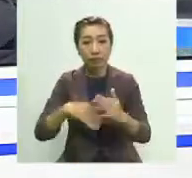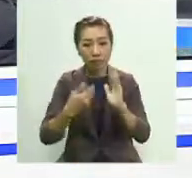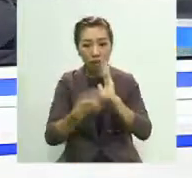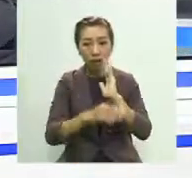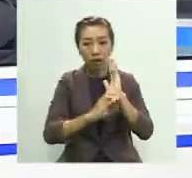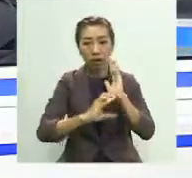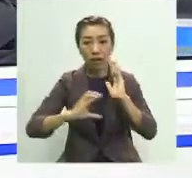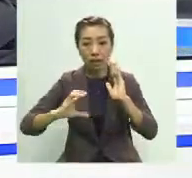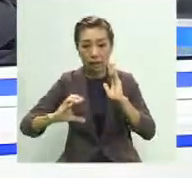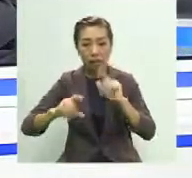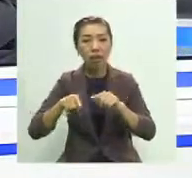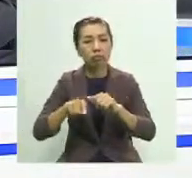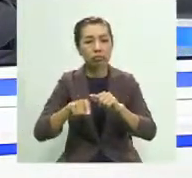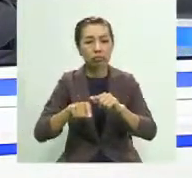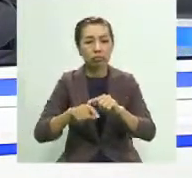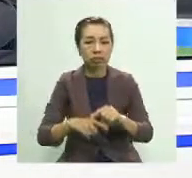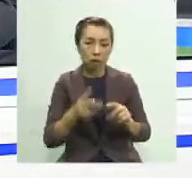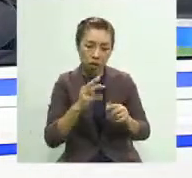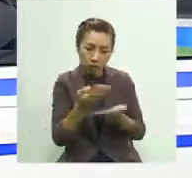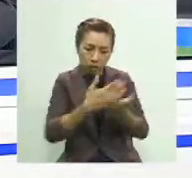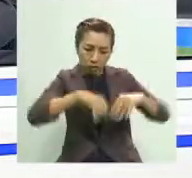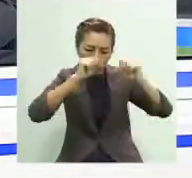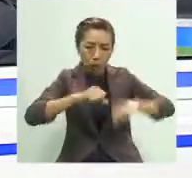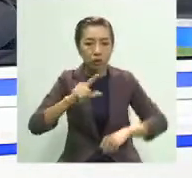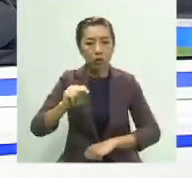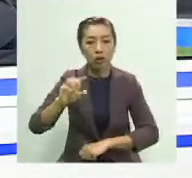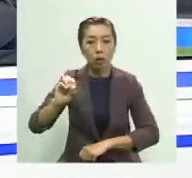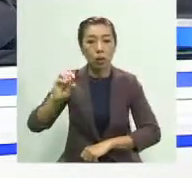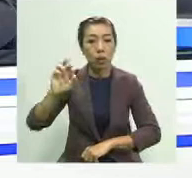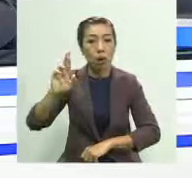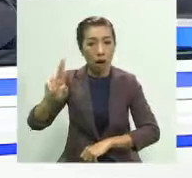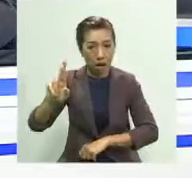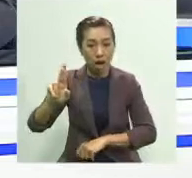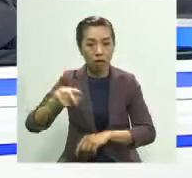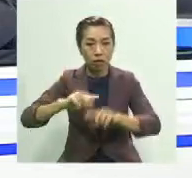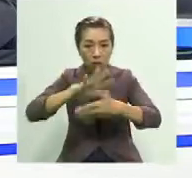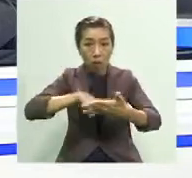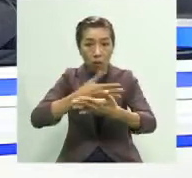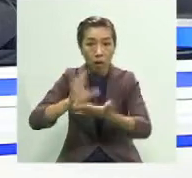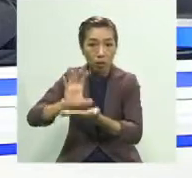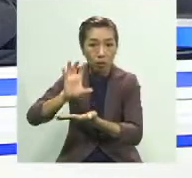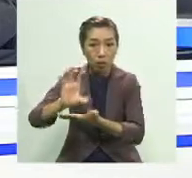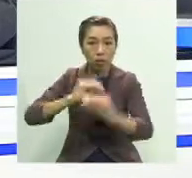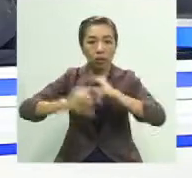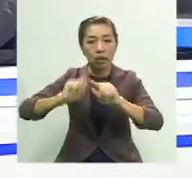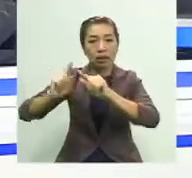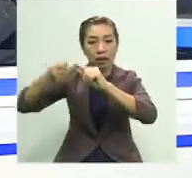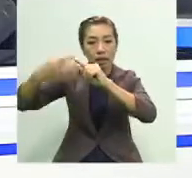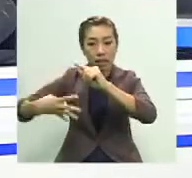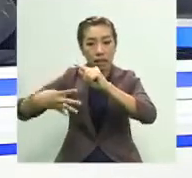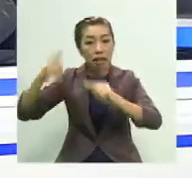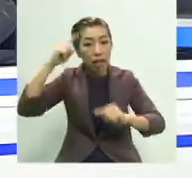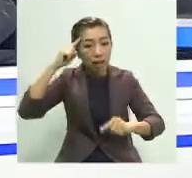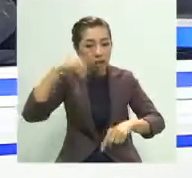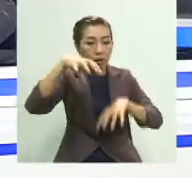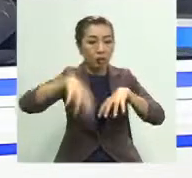ภาคตะวันออกหรือว่า EEC เนี่ยทางที่ประชุมเห็นชอบ TOR แผนลงทุน4โครงการขนาดใหญ่พอมารวมกับโครงการรถไฟเชื่อม3สน